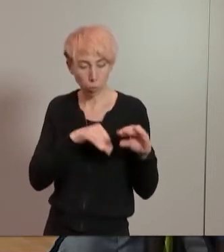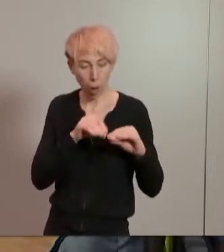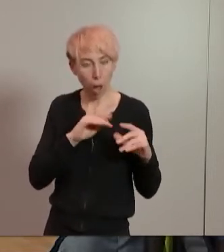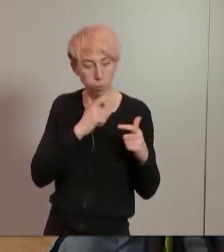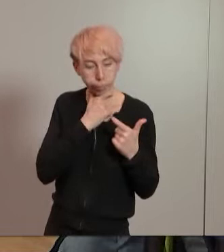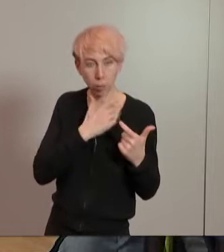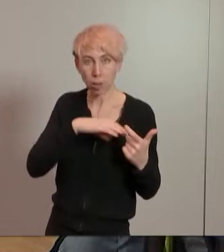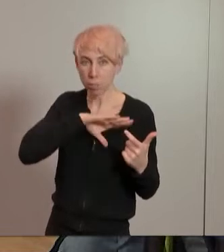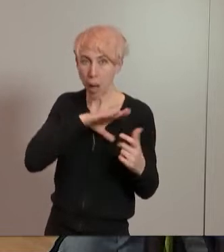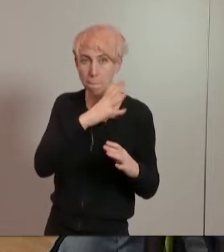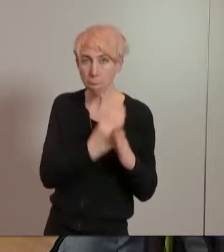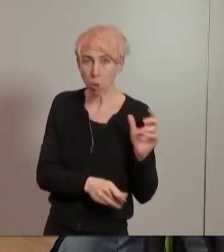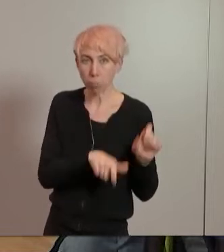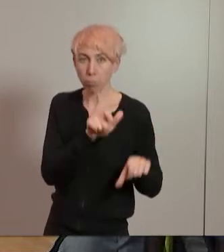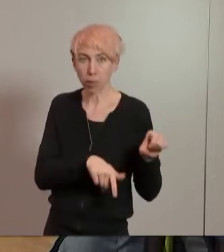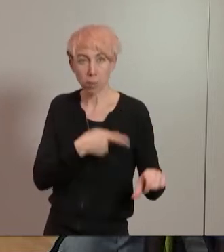médecins.